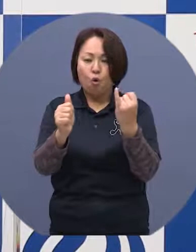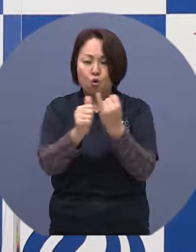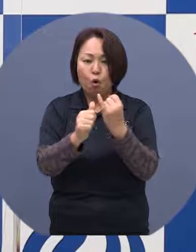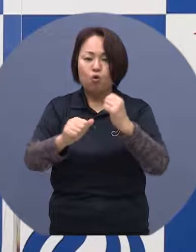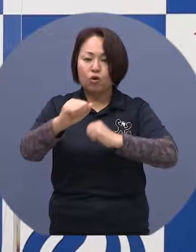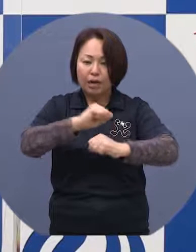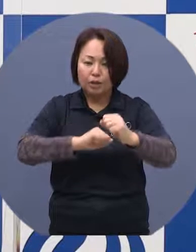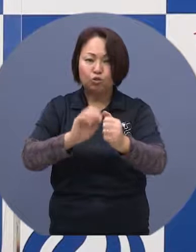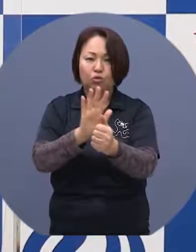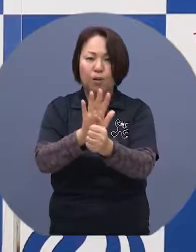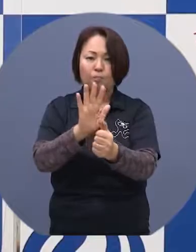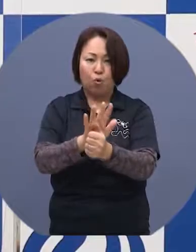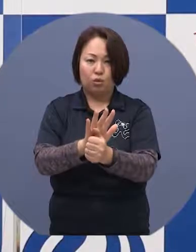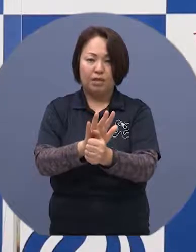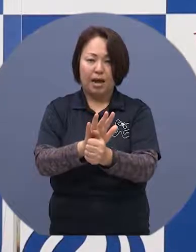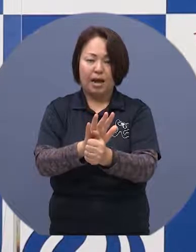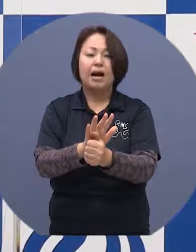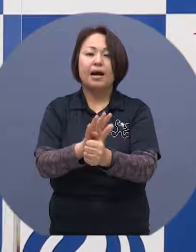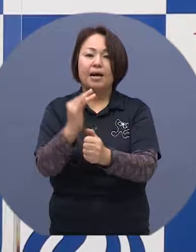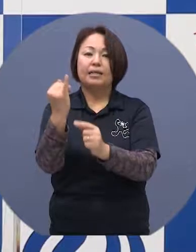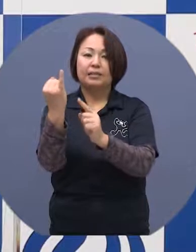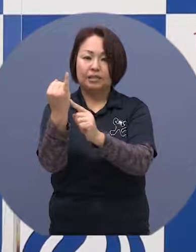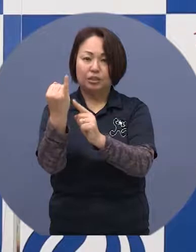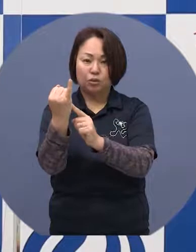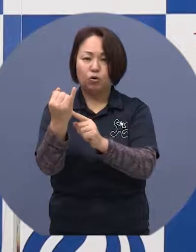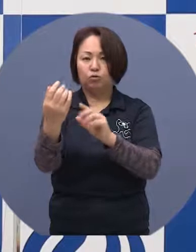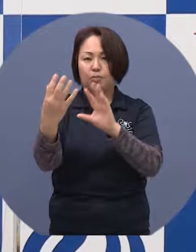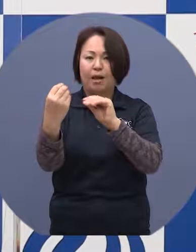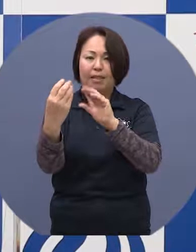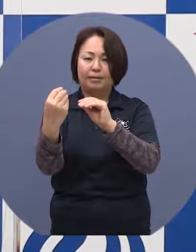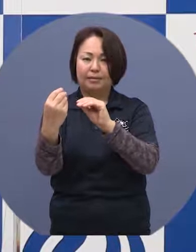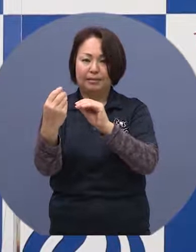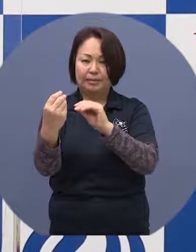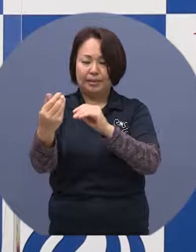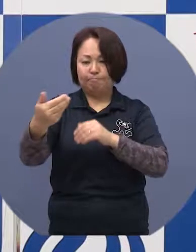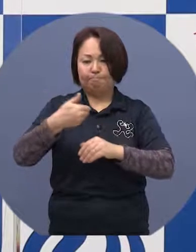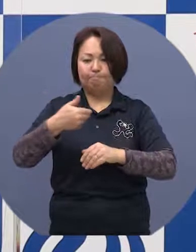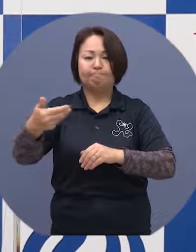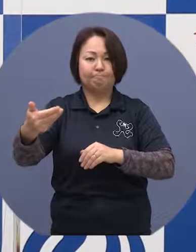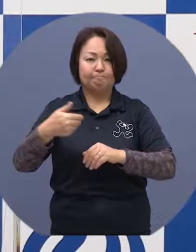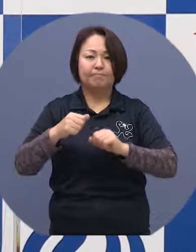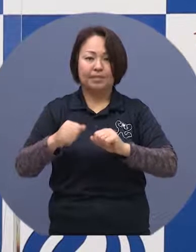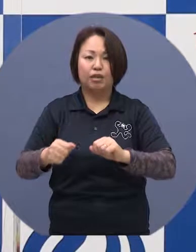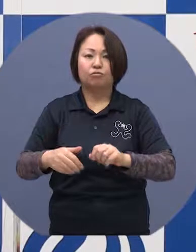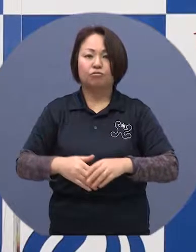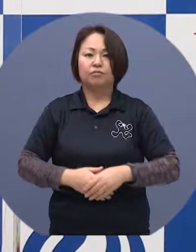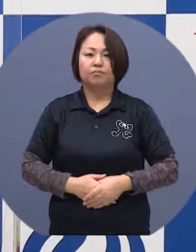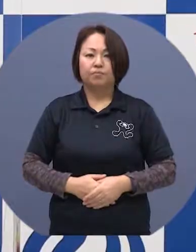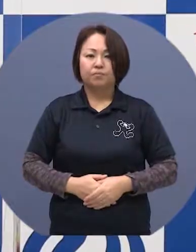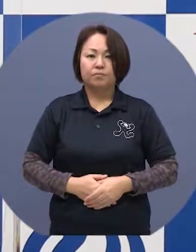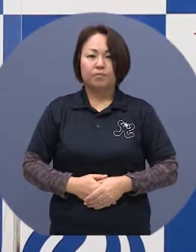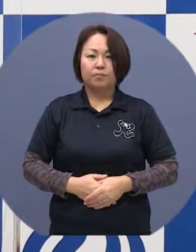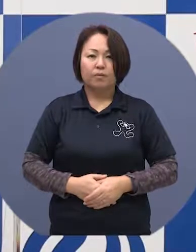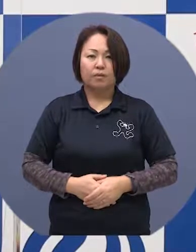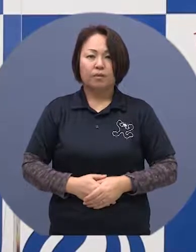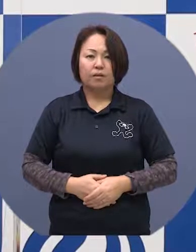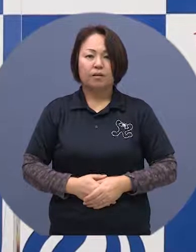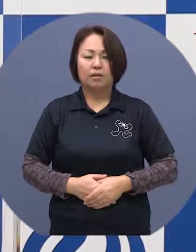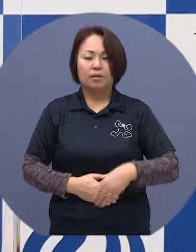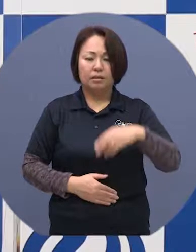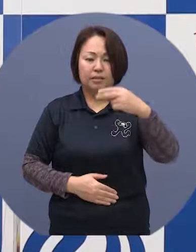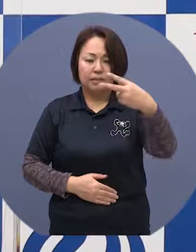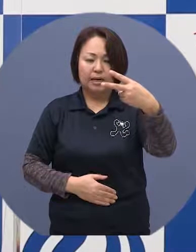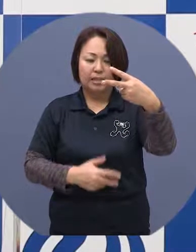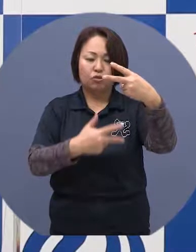サポーターの方によるヒアリングという内容で実施ををするものでございますなおあのこの2月7